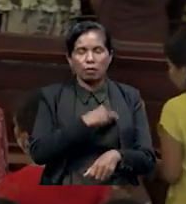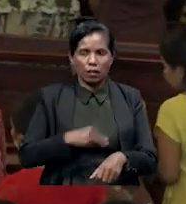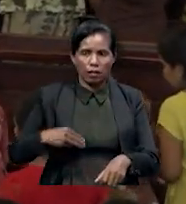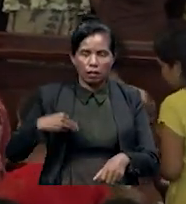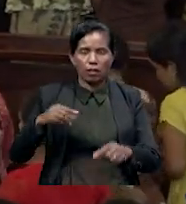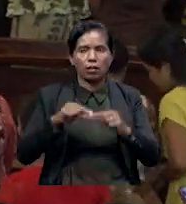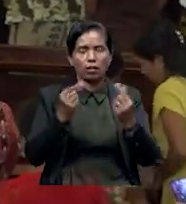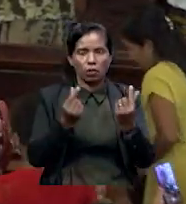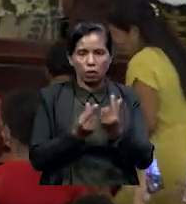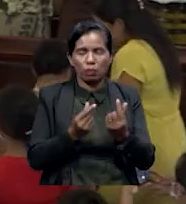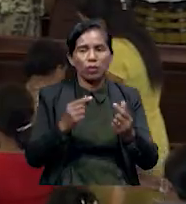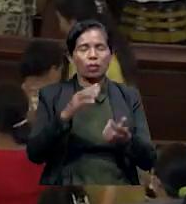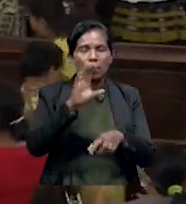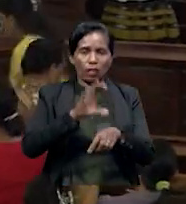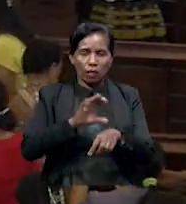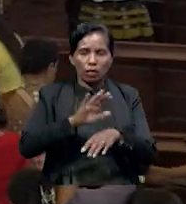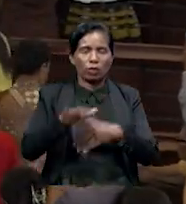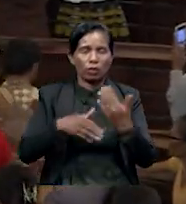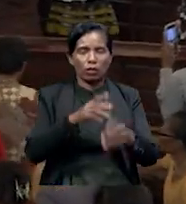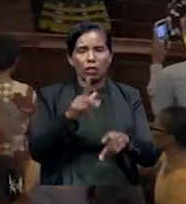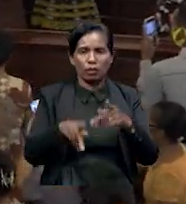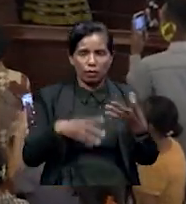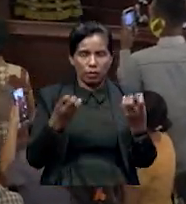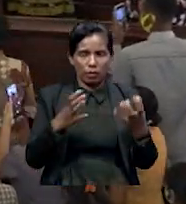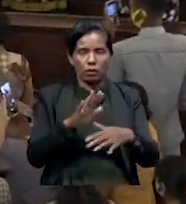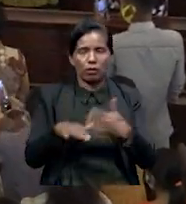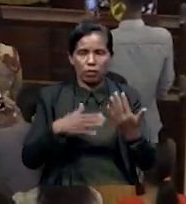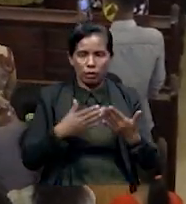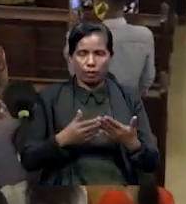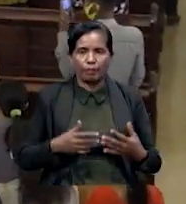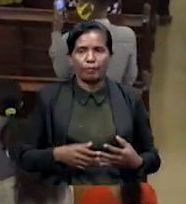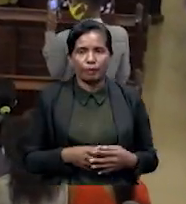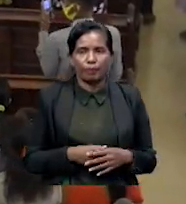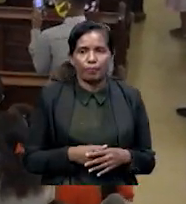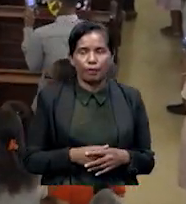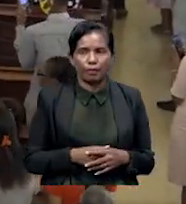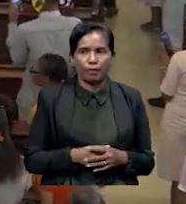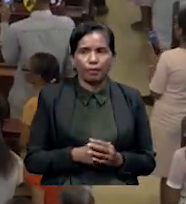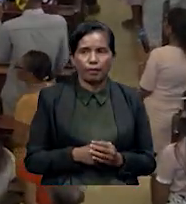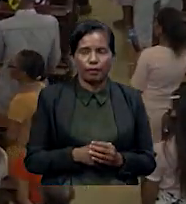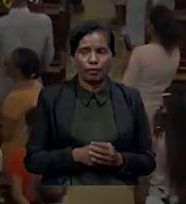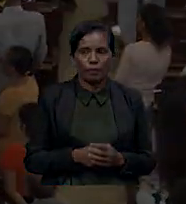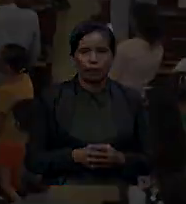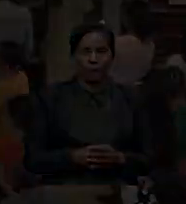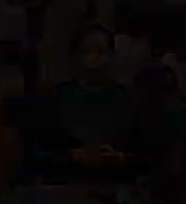grupo categoriais religiosa nosrane sira. Laura Xavier Lamberto da Silva, GMN.